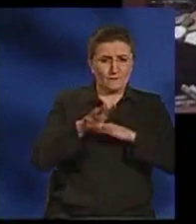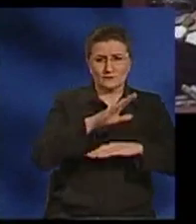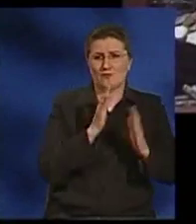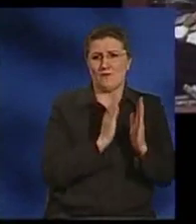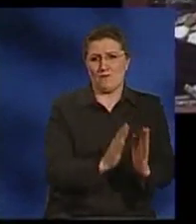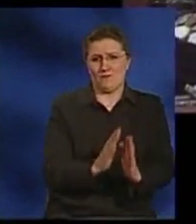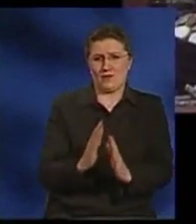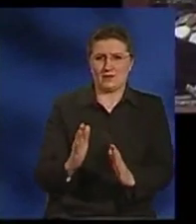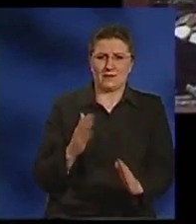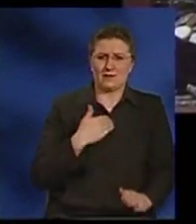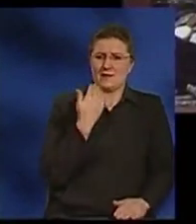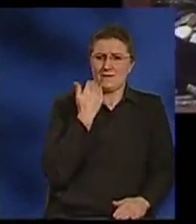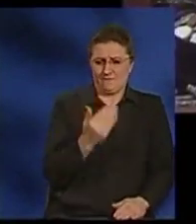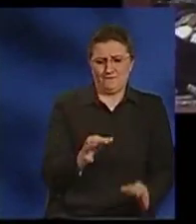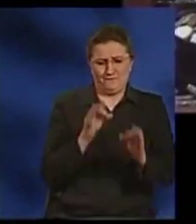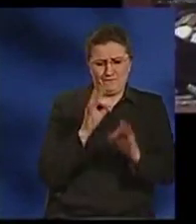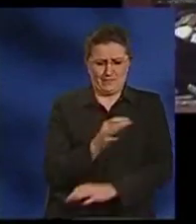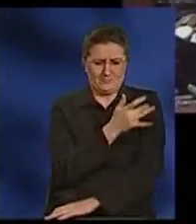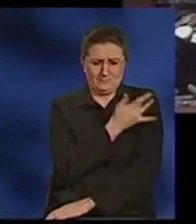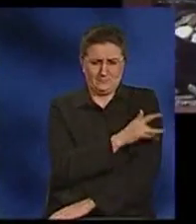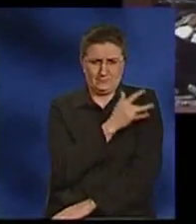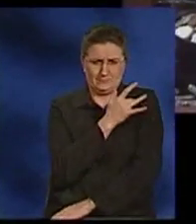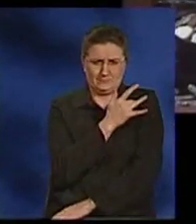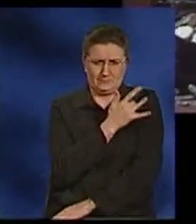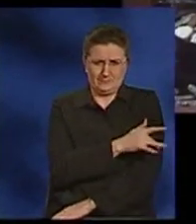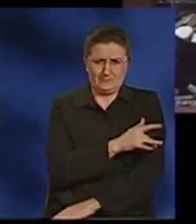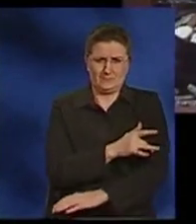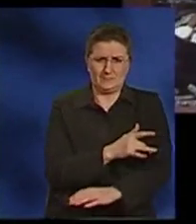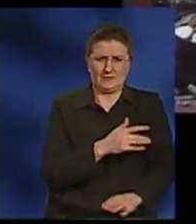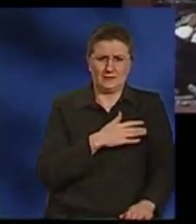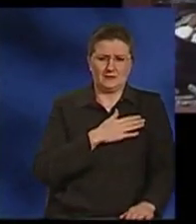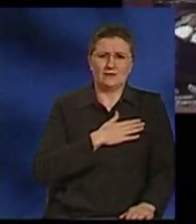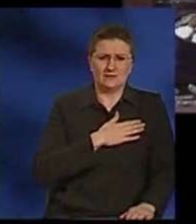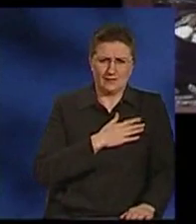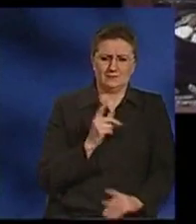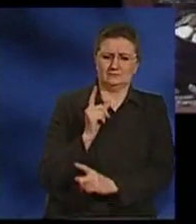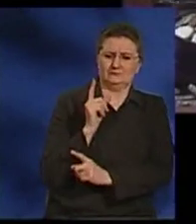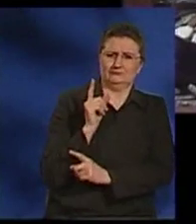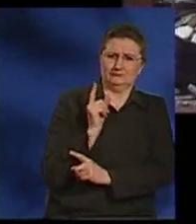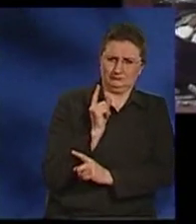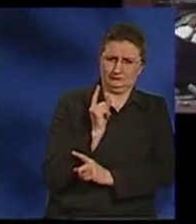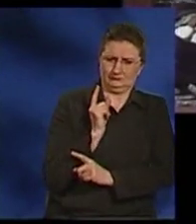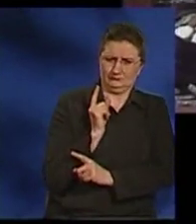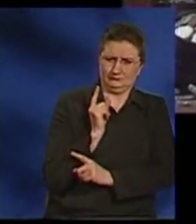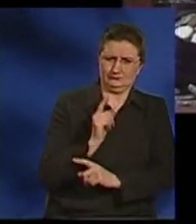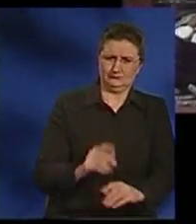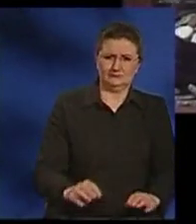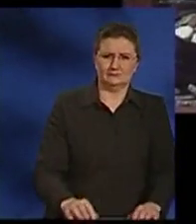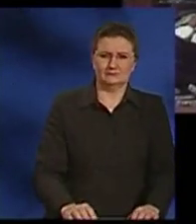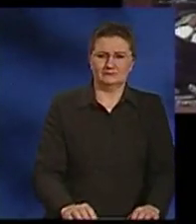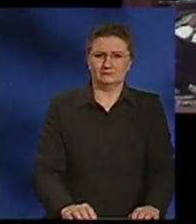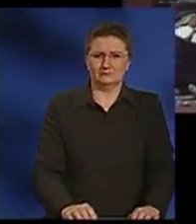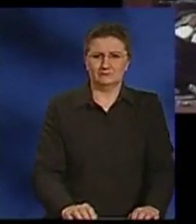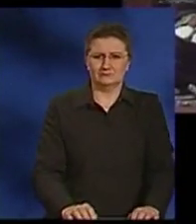порядке И я, ваш верный страж Напс Совершенно не сплю А стою на посту Вон за той